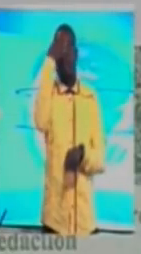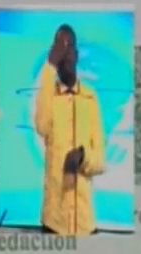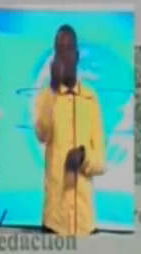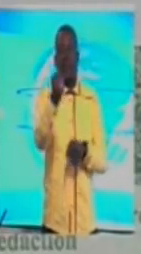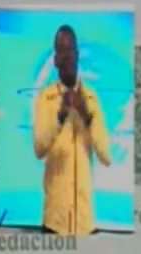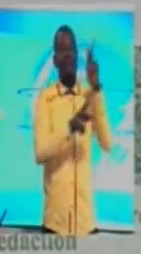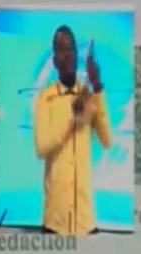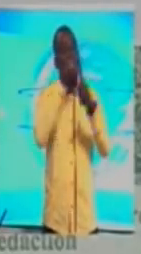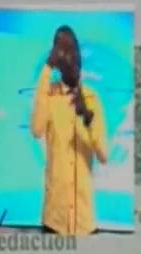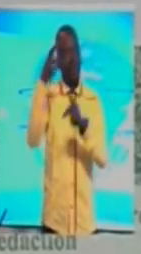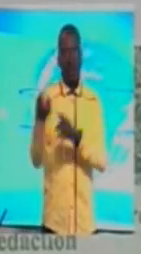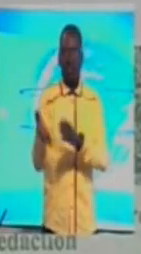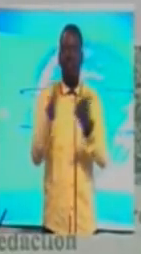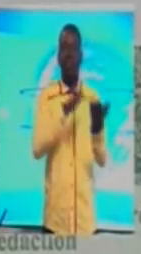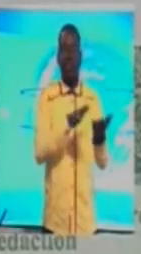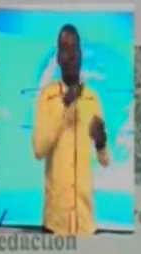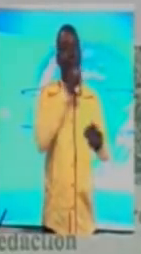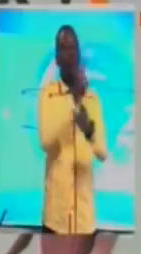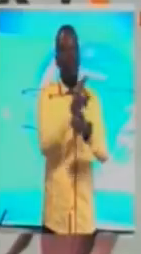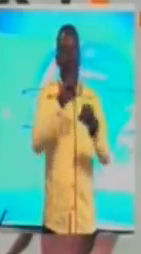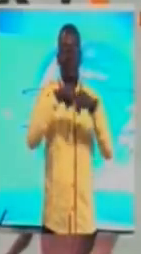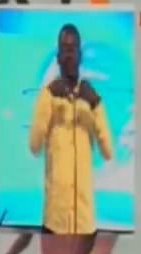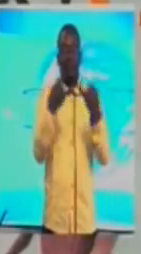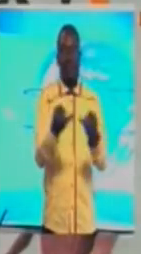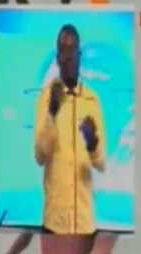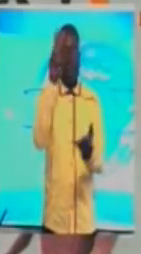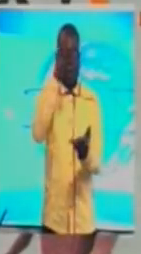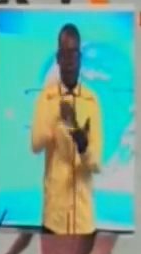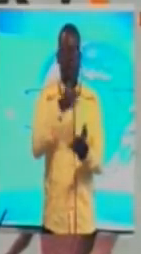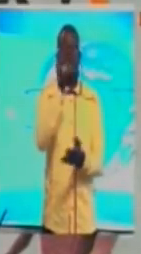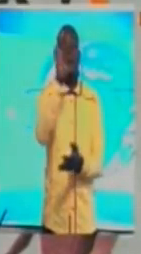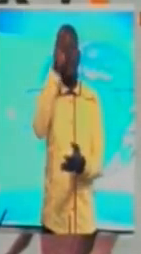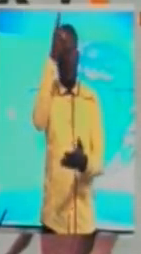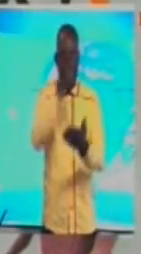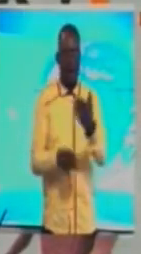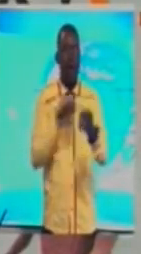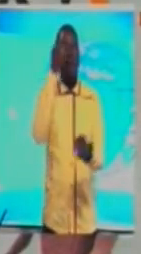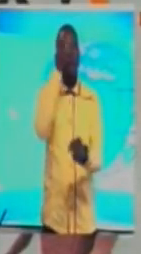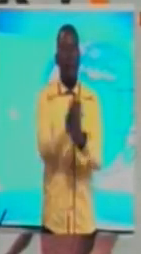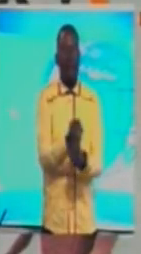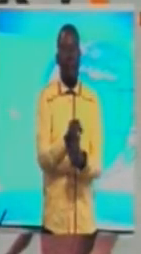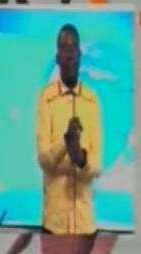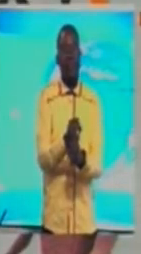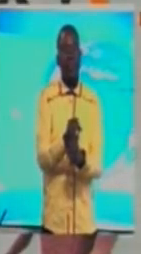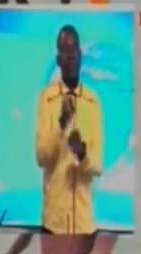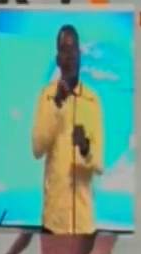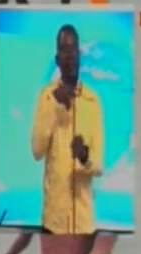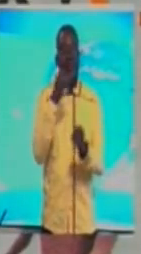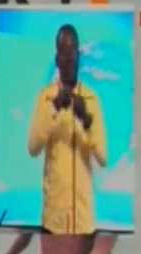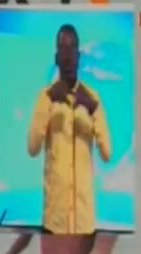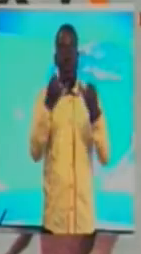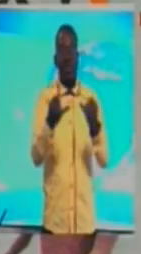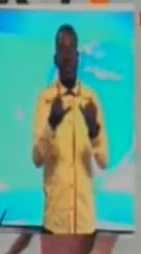civils décédés, se justifie le journal. 2019, quelle année ? Soupir, le doyen des quotidiens